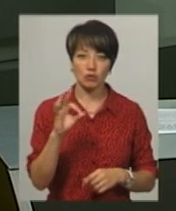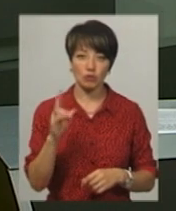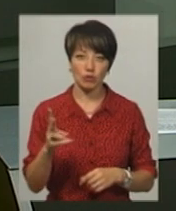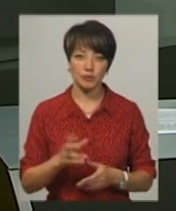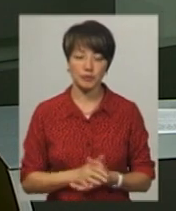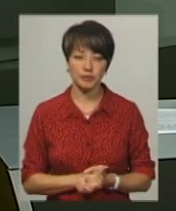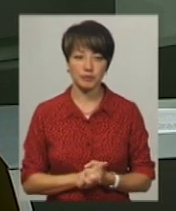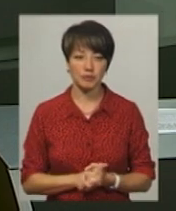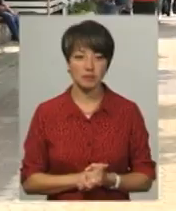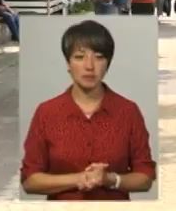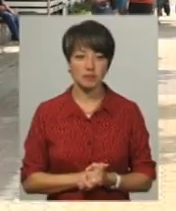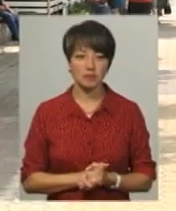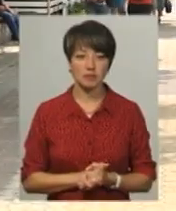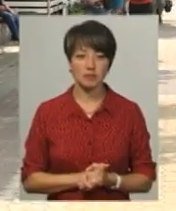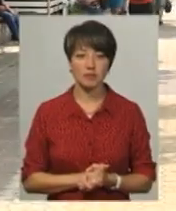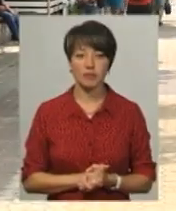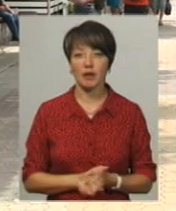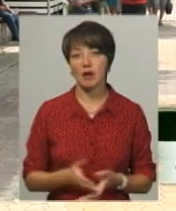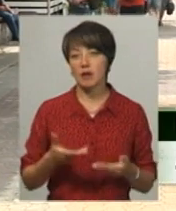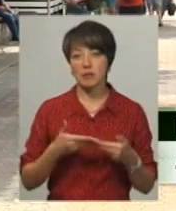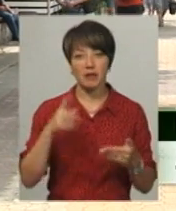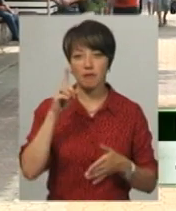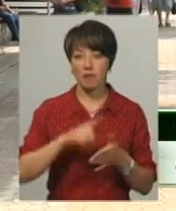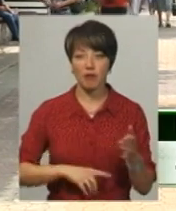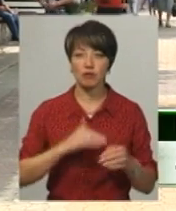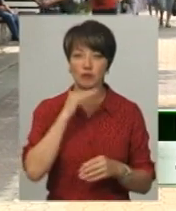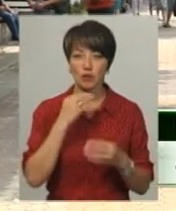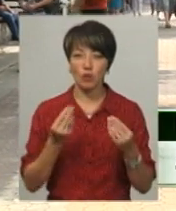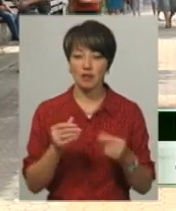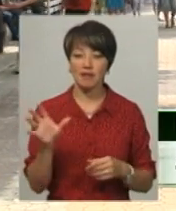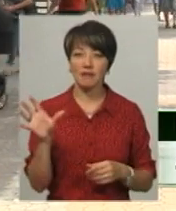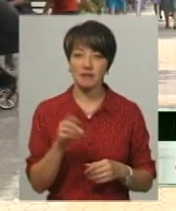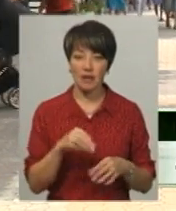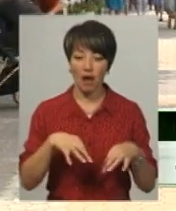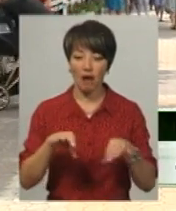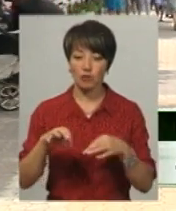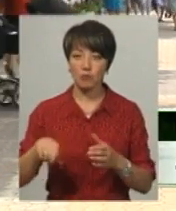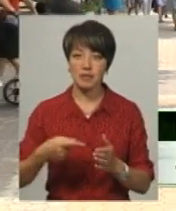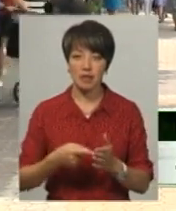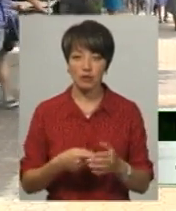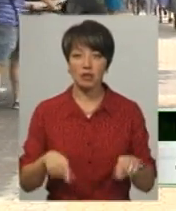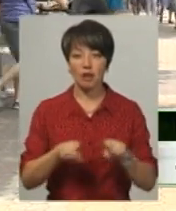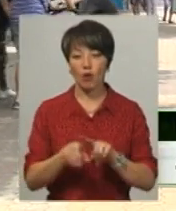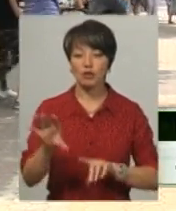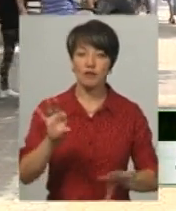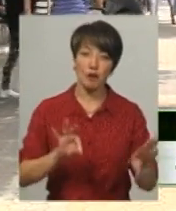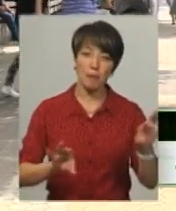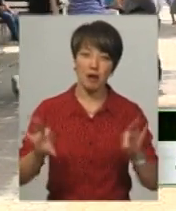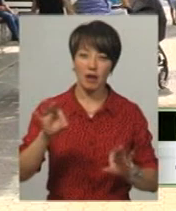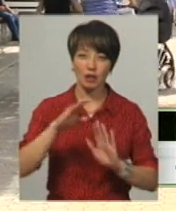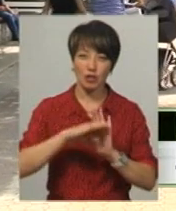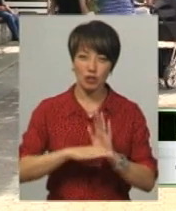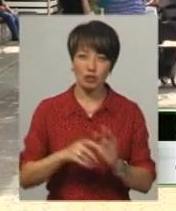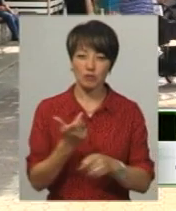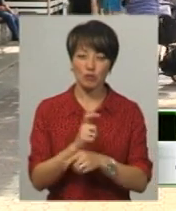Василь Новачок. Ми не впевнені, чи вистачить коштів на все автомістечко. Будемо також вибирати найгірші,